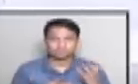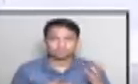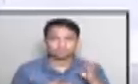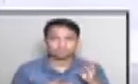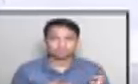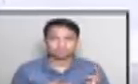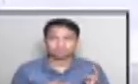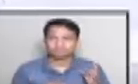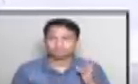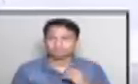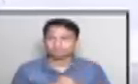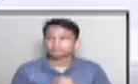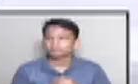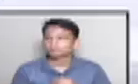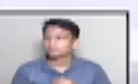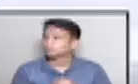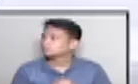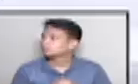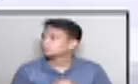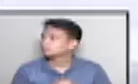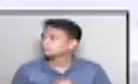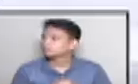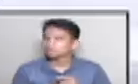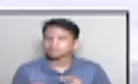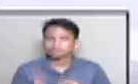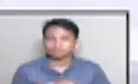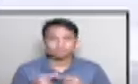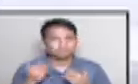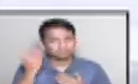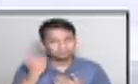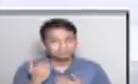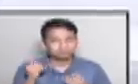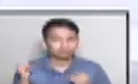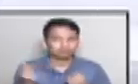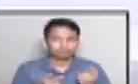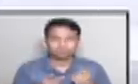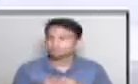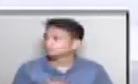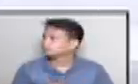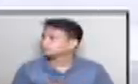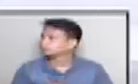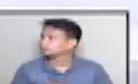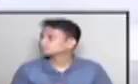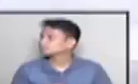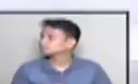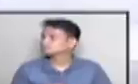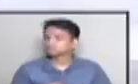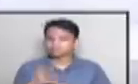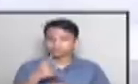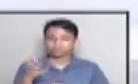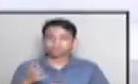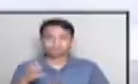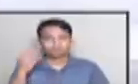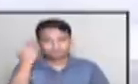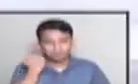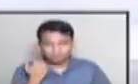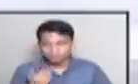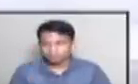30 plus 12. Dito lang ako na-increasean, sir. Sa 42. Kapos. So, ikaw, sir? 500. Kapos